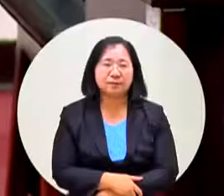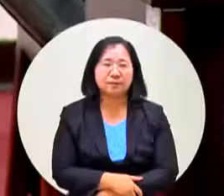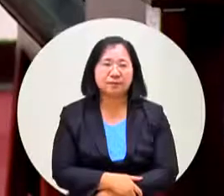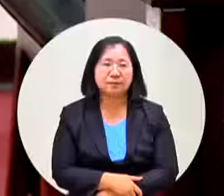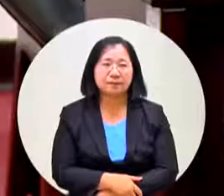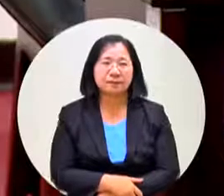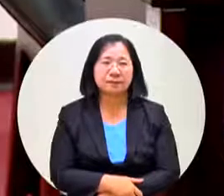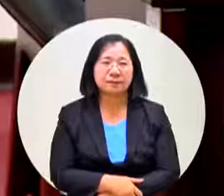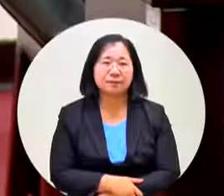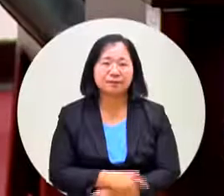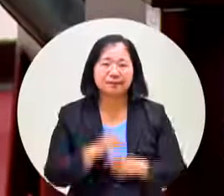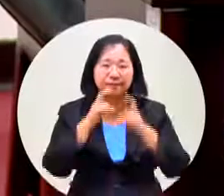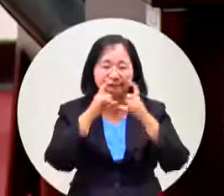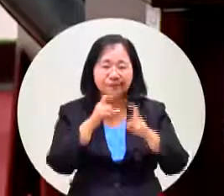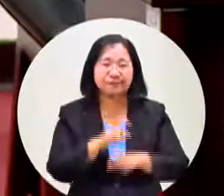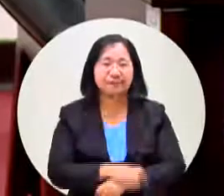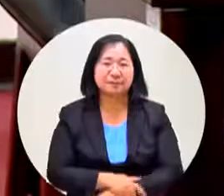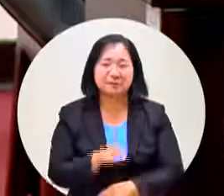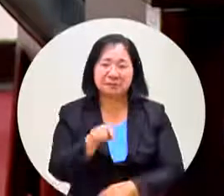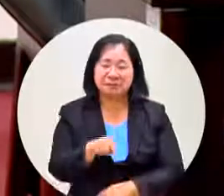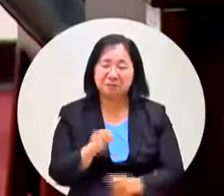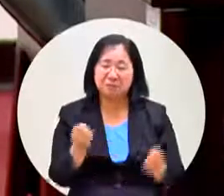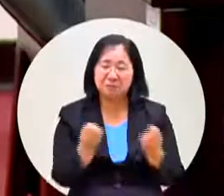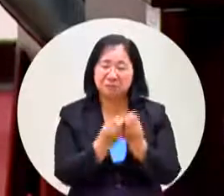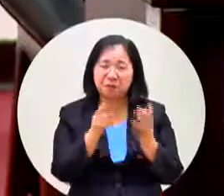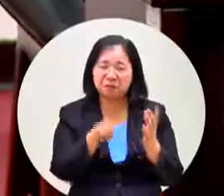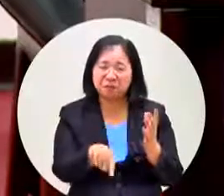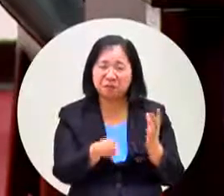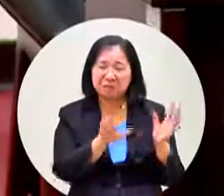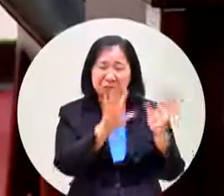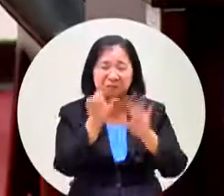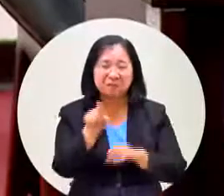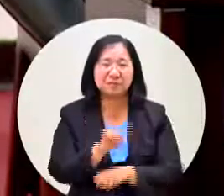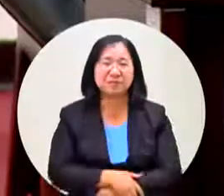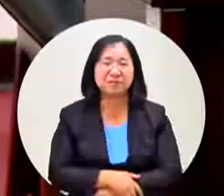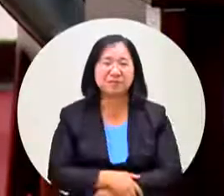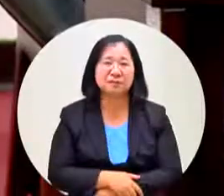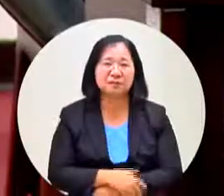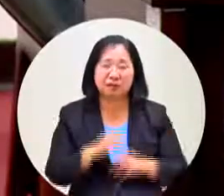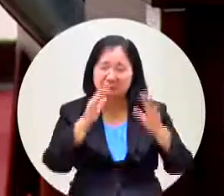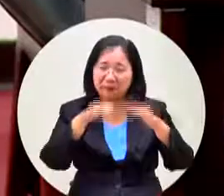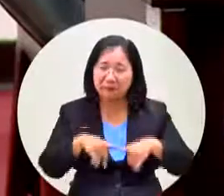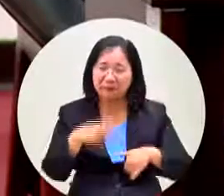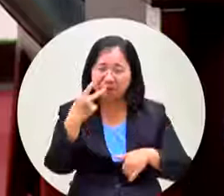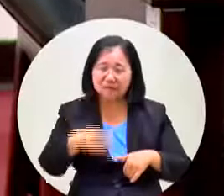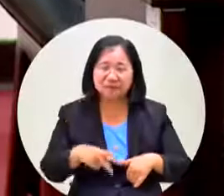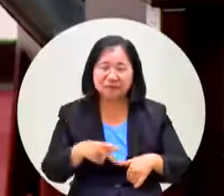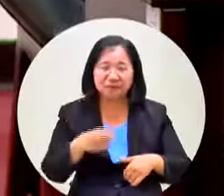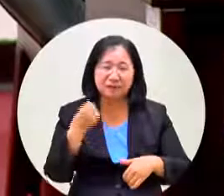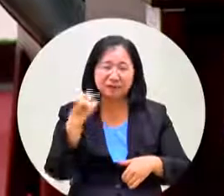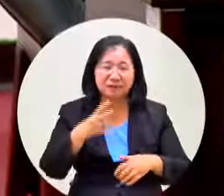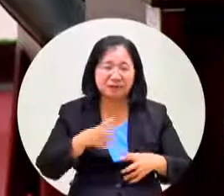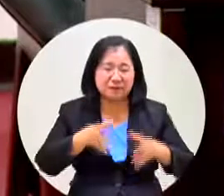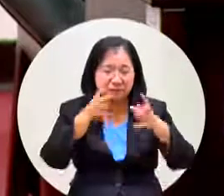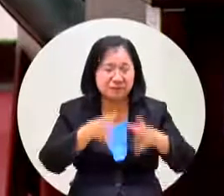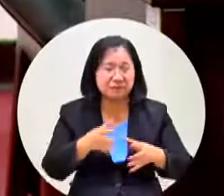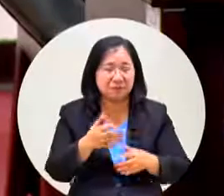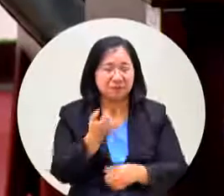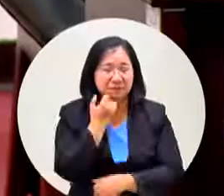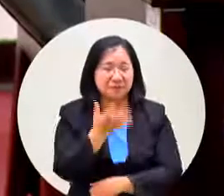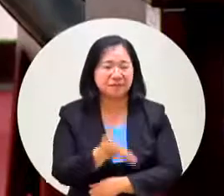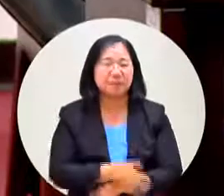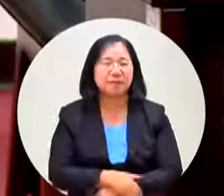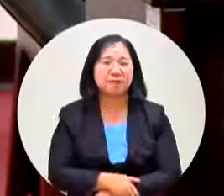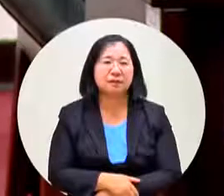队，环保局清洁队去清起来吼，同款。只要雨来就去擦。好啦，就搁拆啦吼！即件